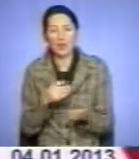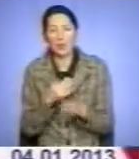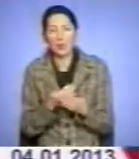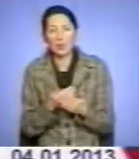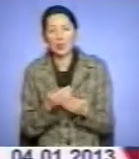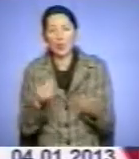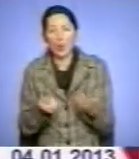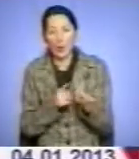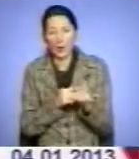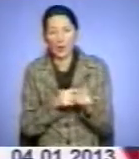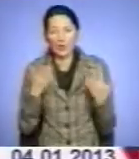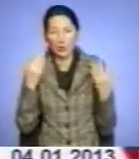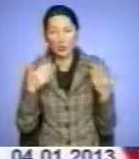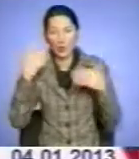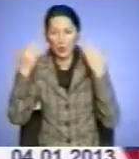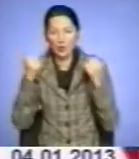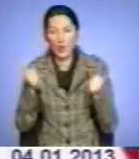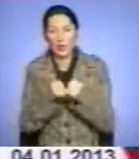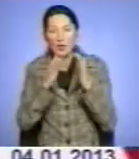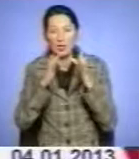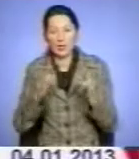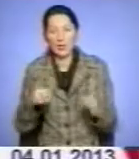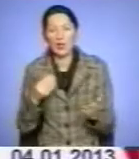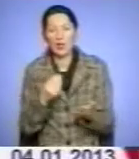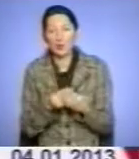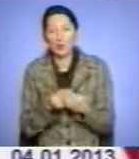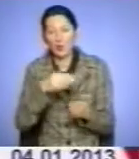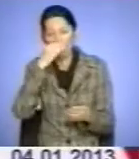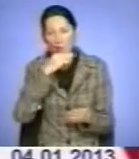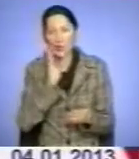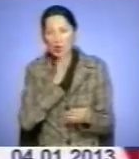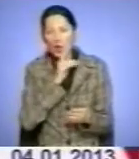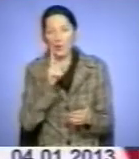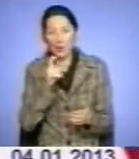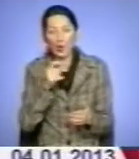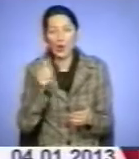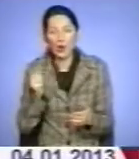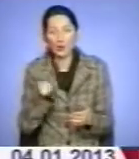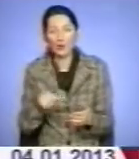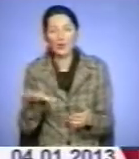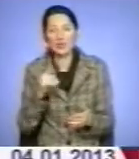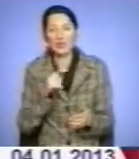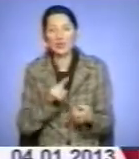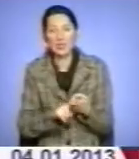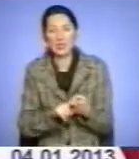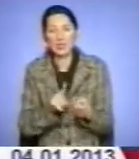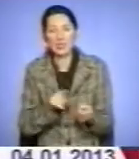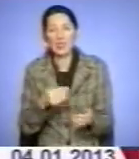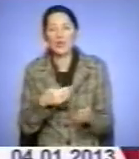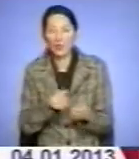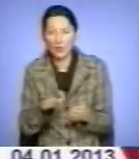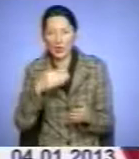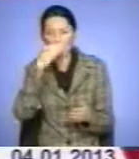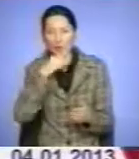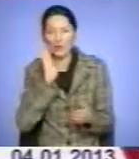відпочинок і розваги коло центральної ялинки міста обійдуться батькам у 100 гривень. Тут усе залежить від того, чи відмовлятимуть батьки своїм